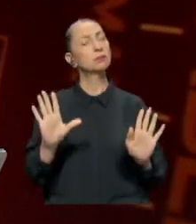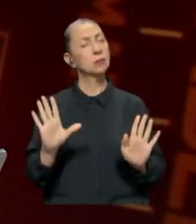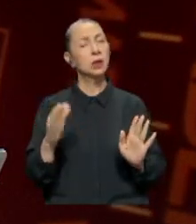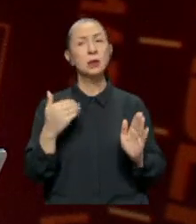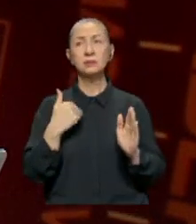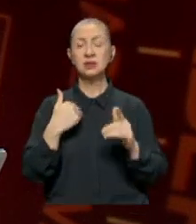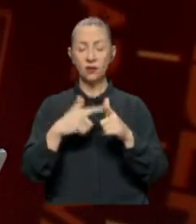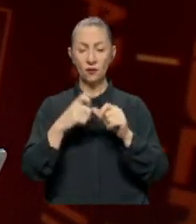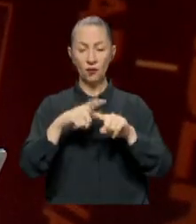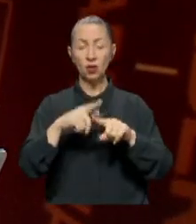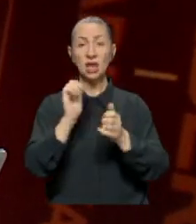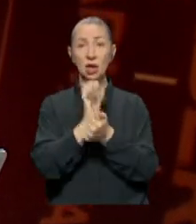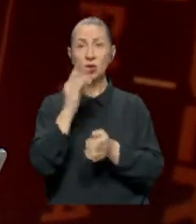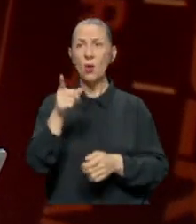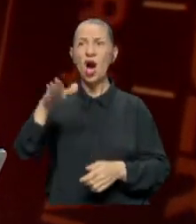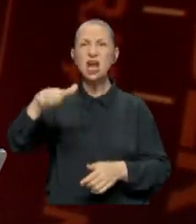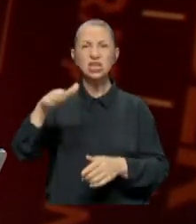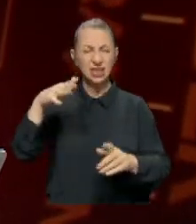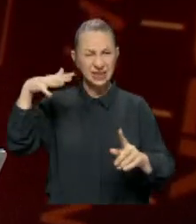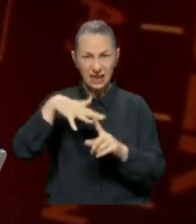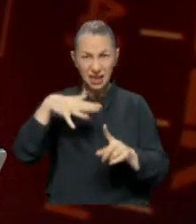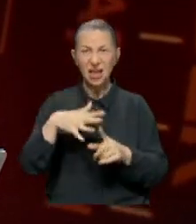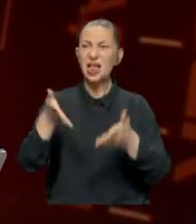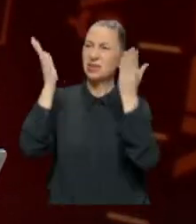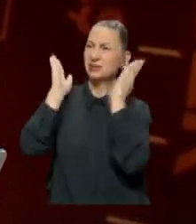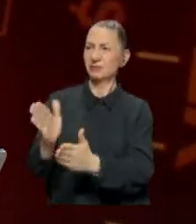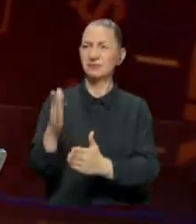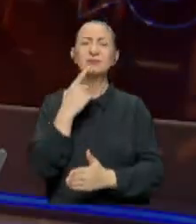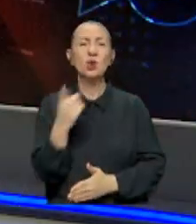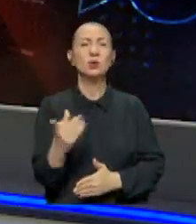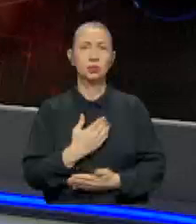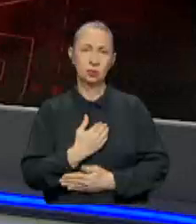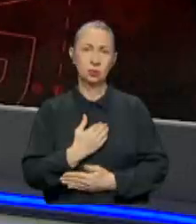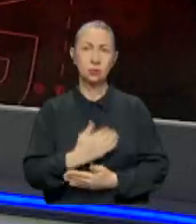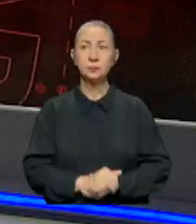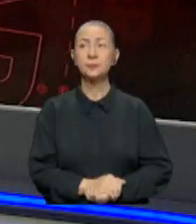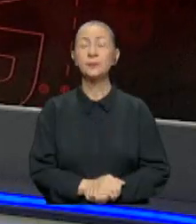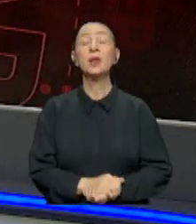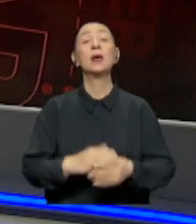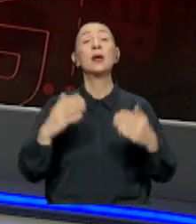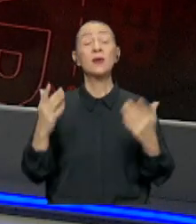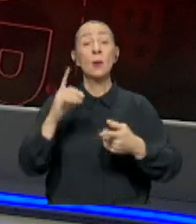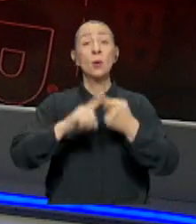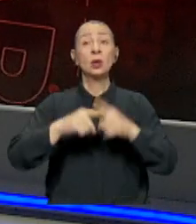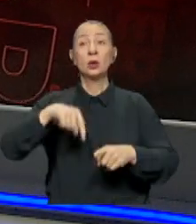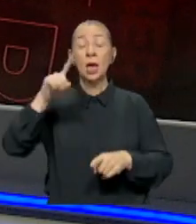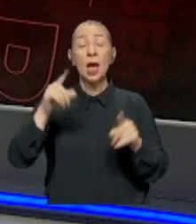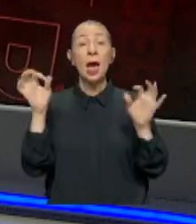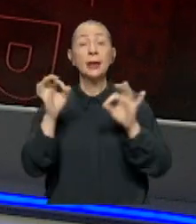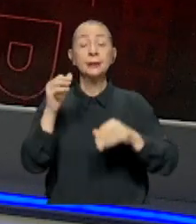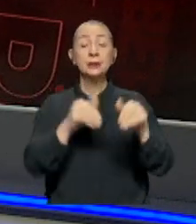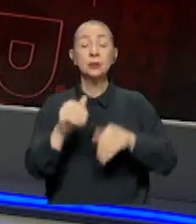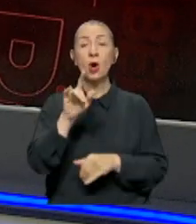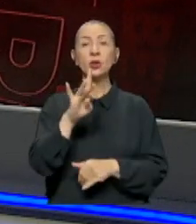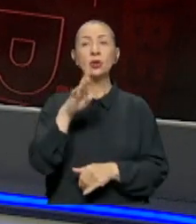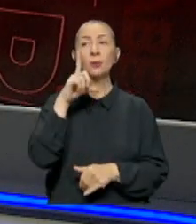Biz de Fox ailesi olarak bu alçak saldırıyı lanetliyoruz. Ve siyaset gündemi erken seçimin